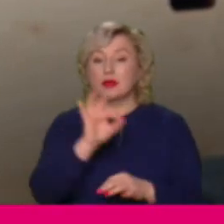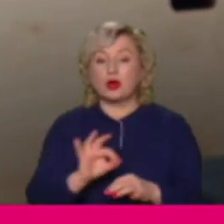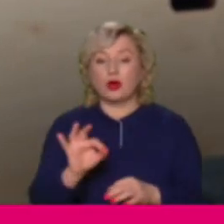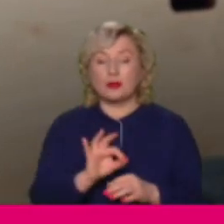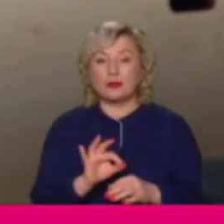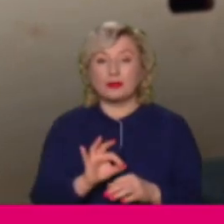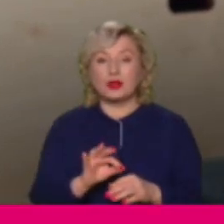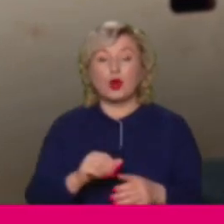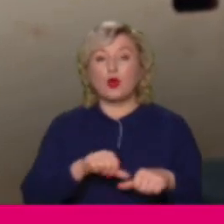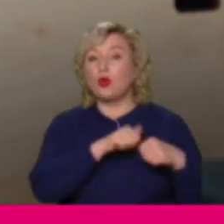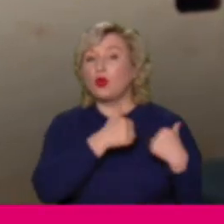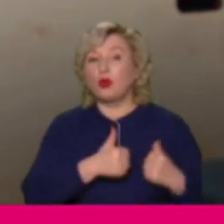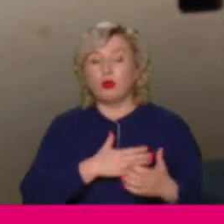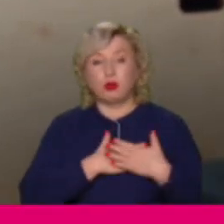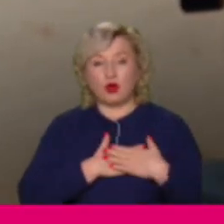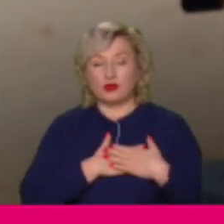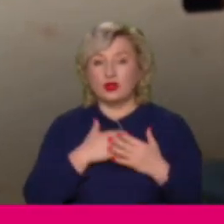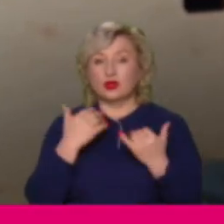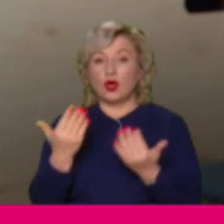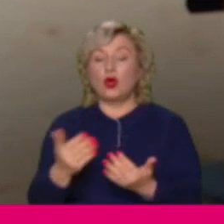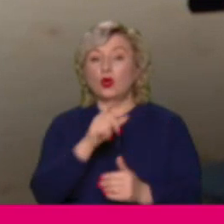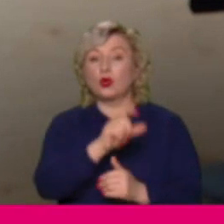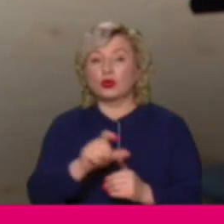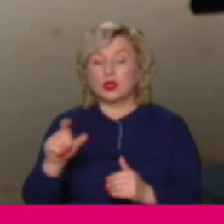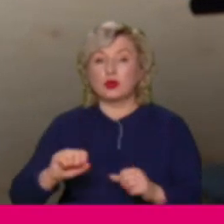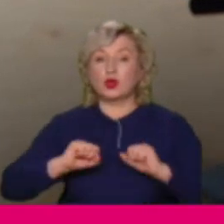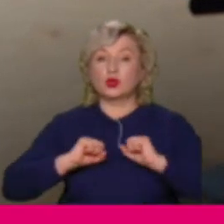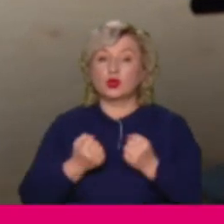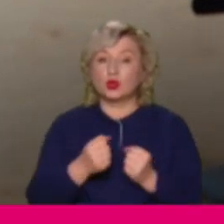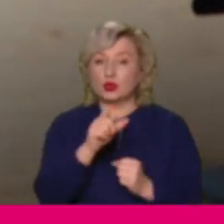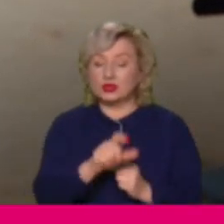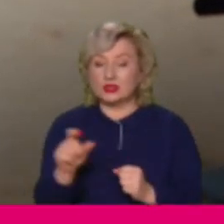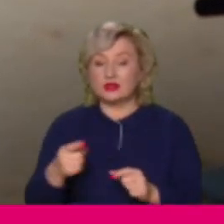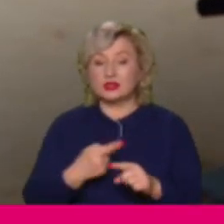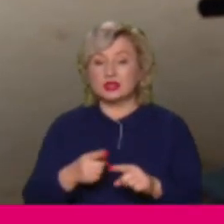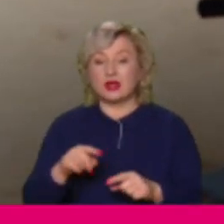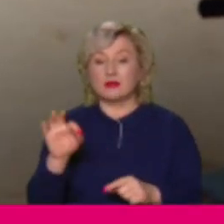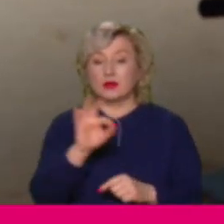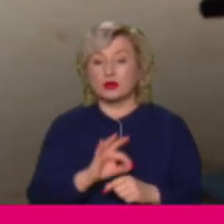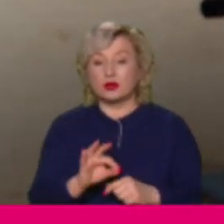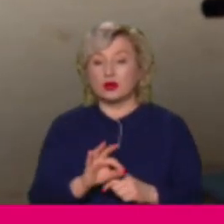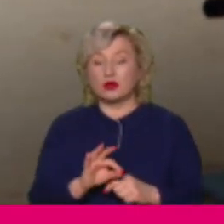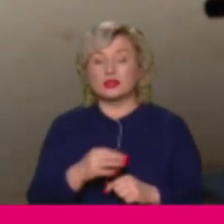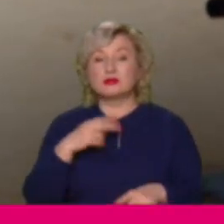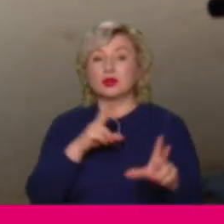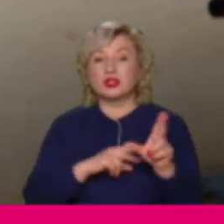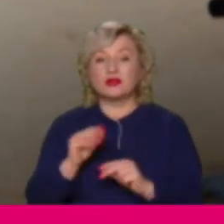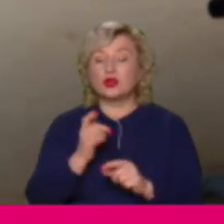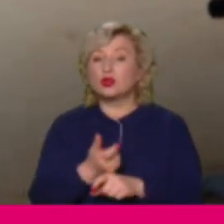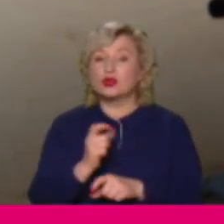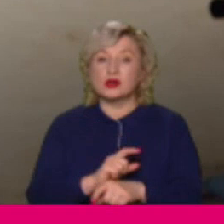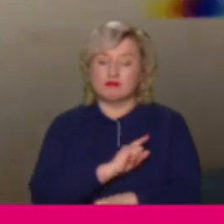це про любов до людей, це про друзів і це про, я сподіваюся, це буде дуже